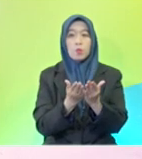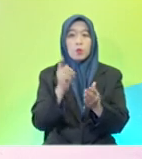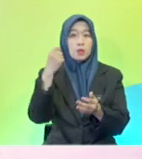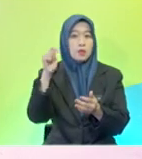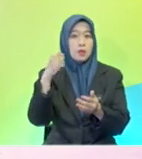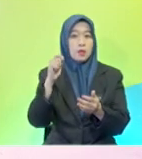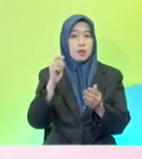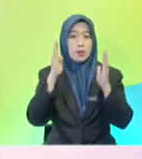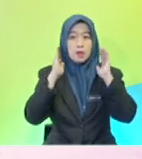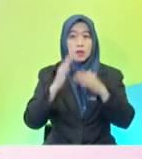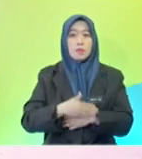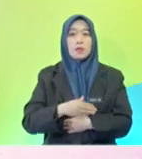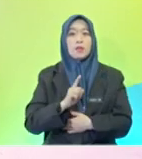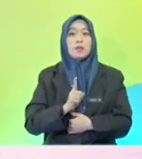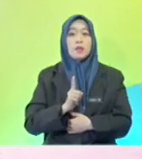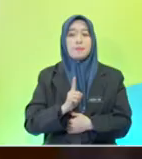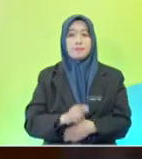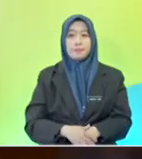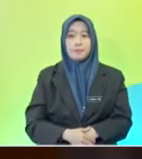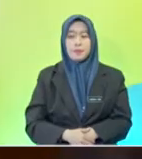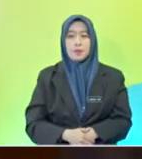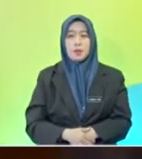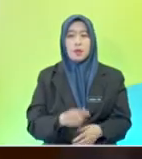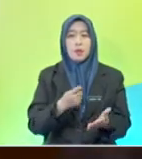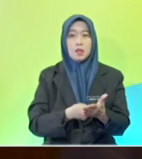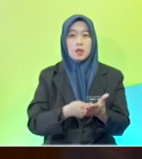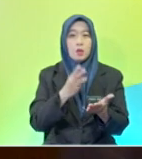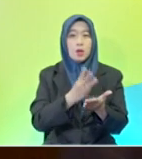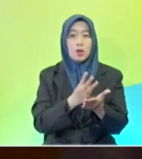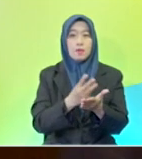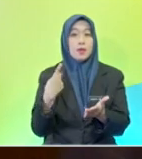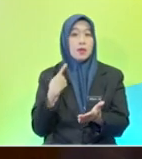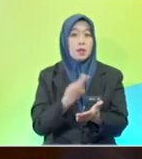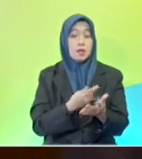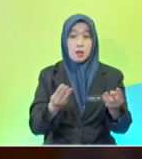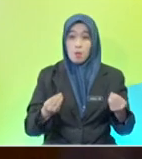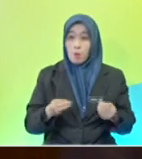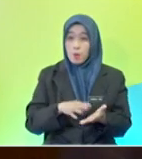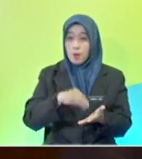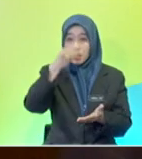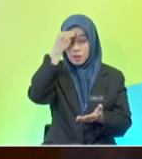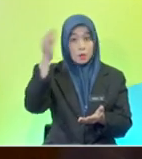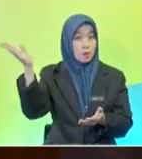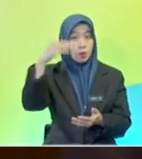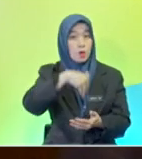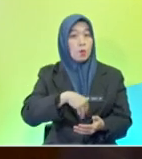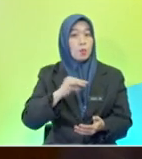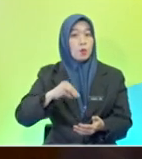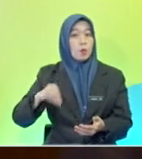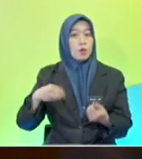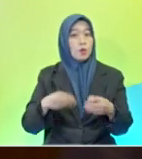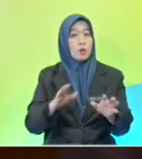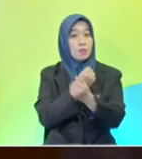43. Okey, tanda wakaf yang kita nak belajar pada hari ini. Jadi jom, semua murid-murid dah bersedia? Jom kita mulakan